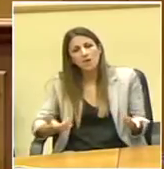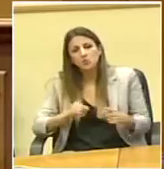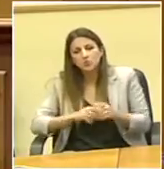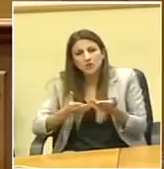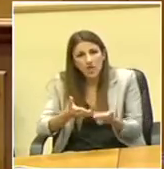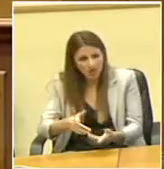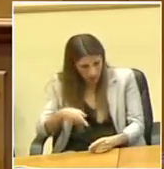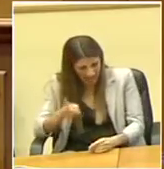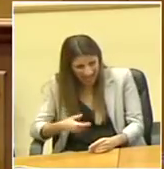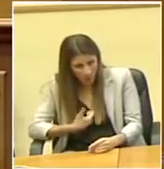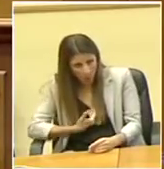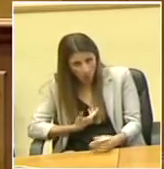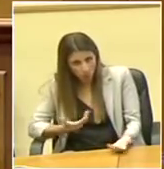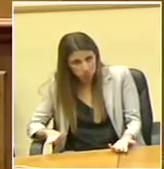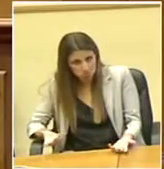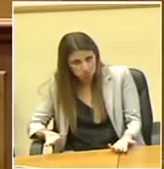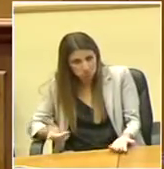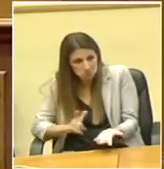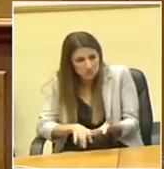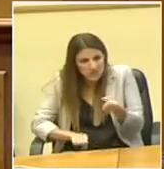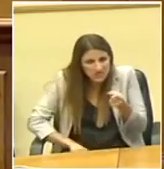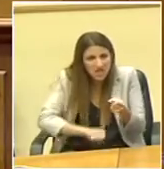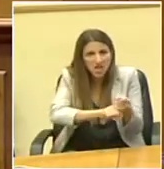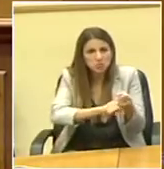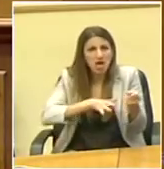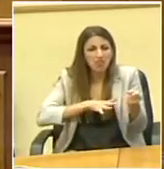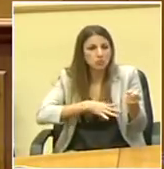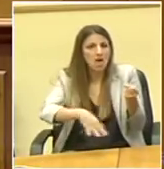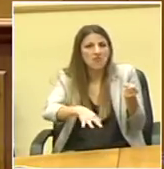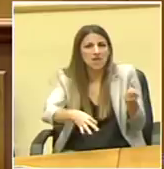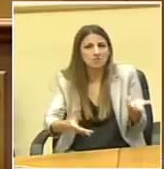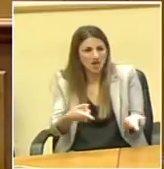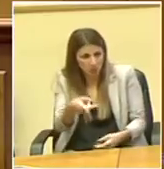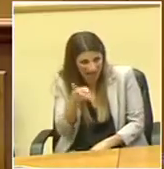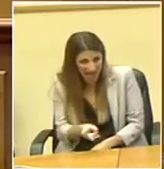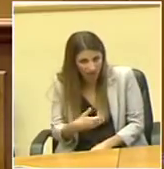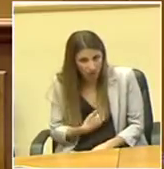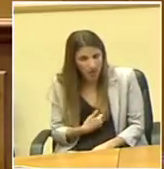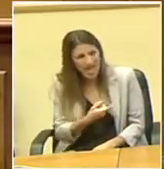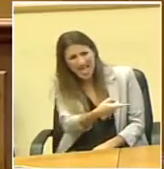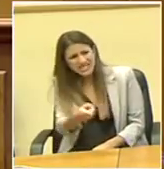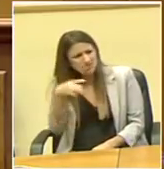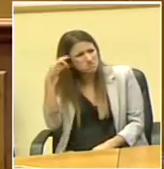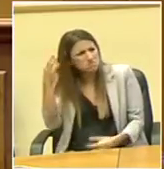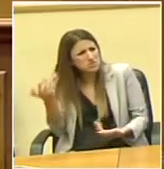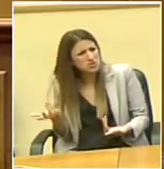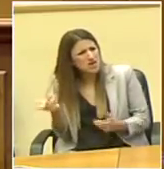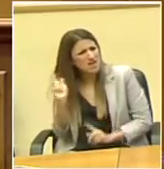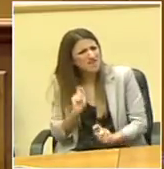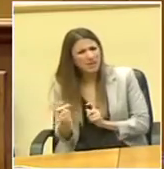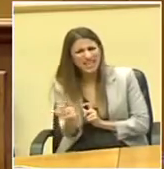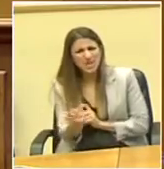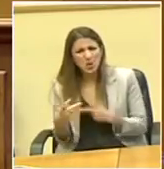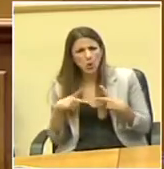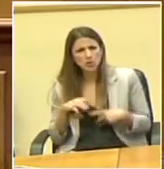εντελώς κακό αυτό, να υπάρχει αυτή η αλληλεγγύη? Εσείς πώς φαντάζετε δημιουργείτε ένα κοινωνικό μπλοκ για